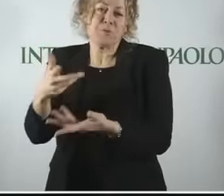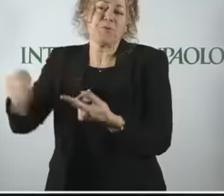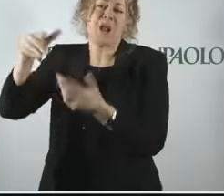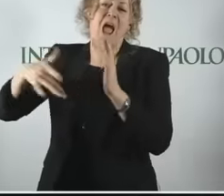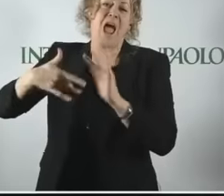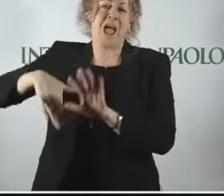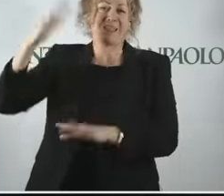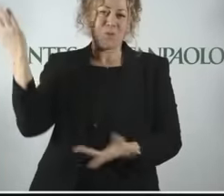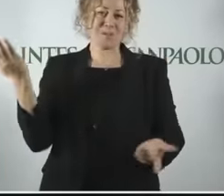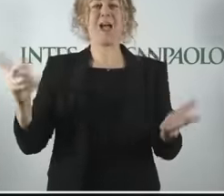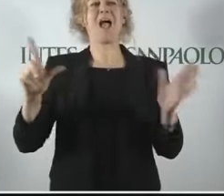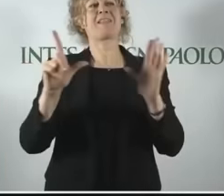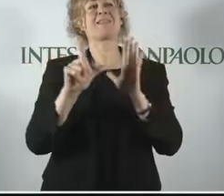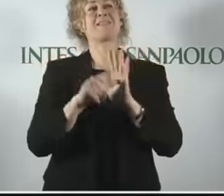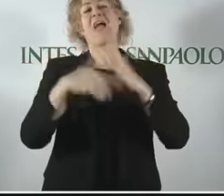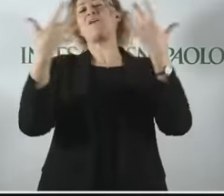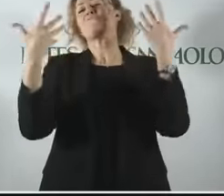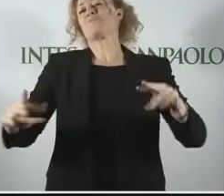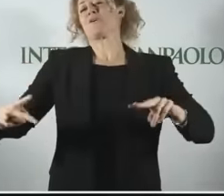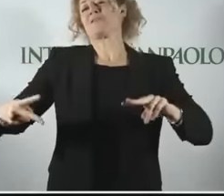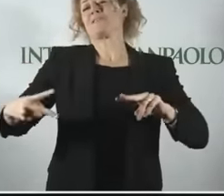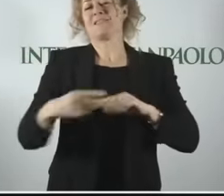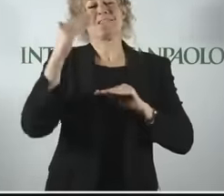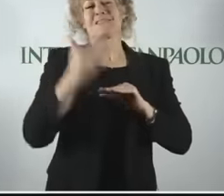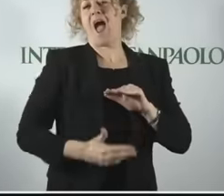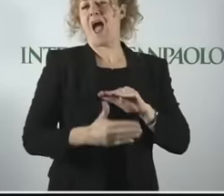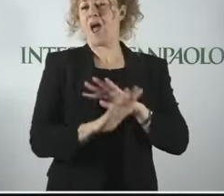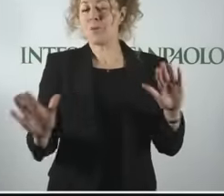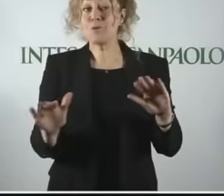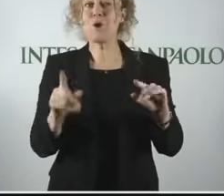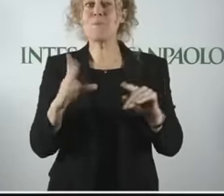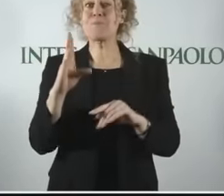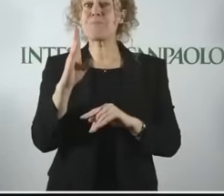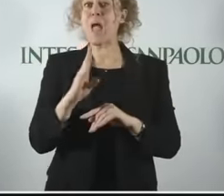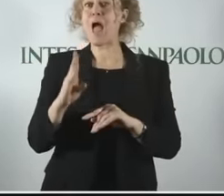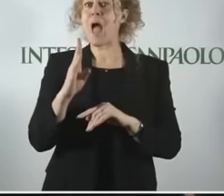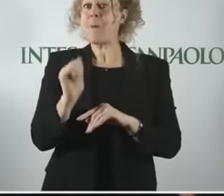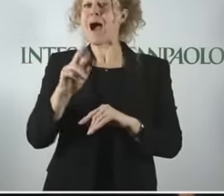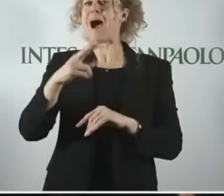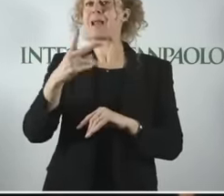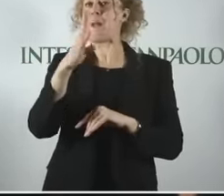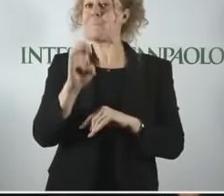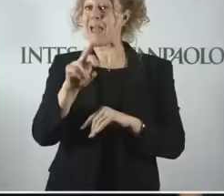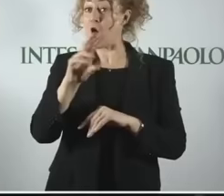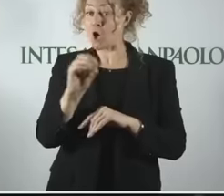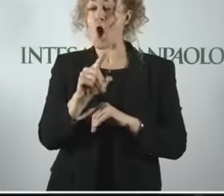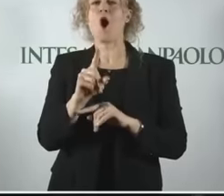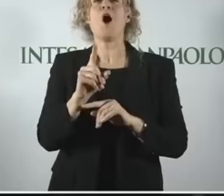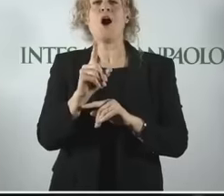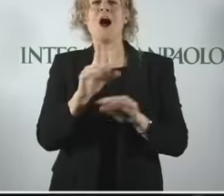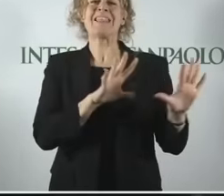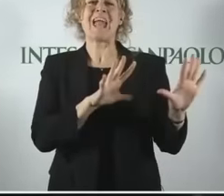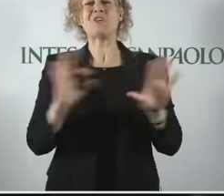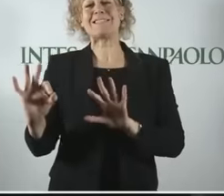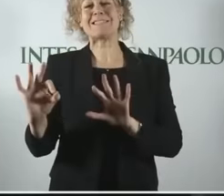tempo è scaduto eh Barbero chat GPT 10-0 palla